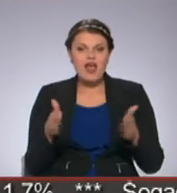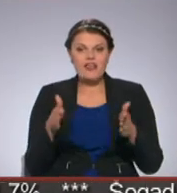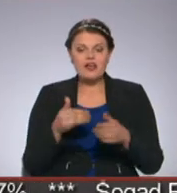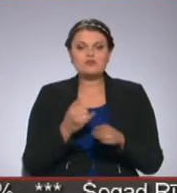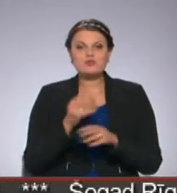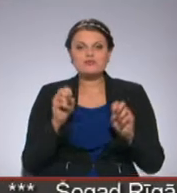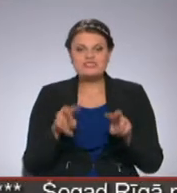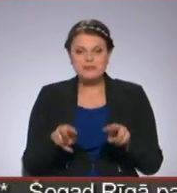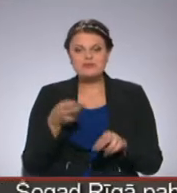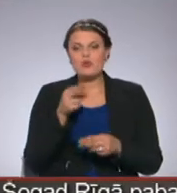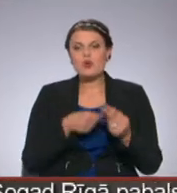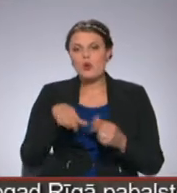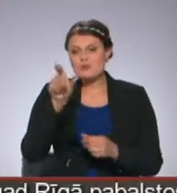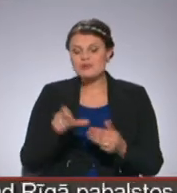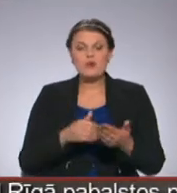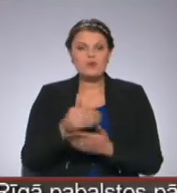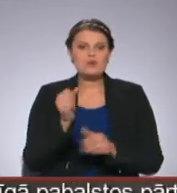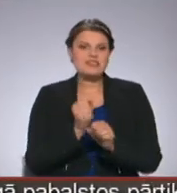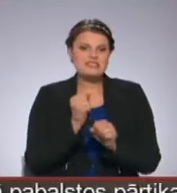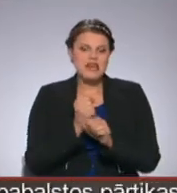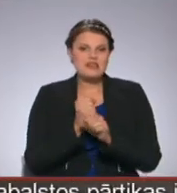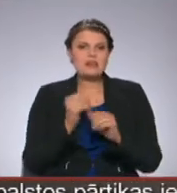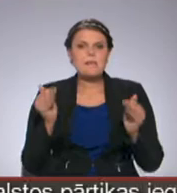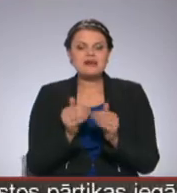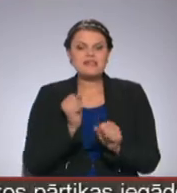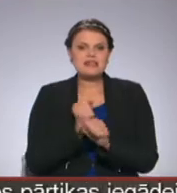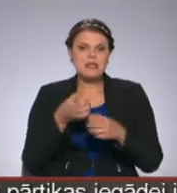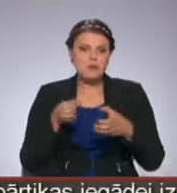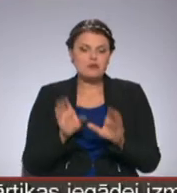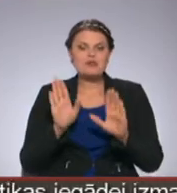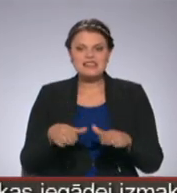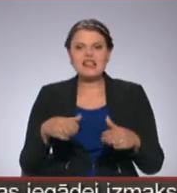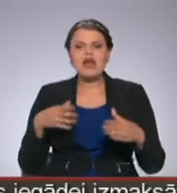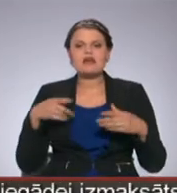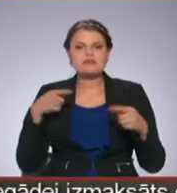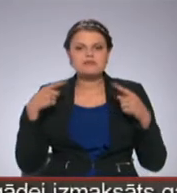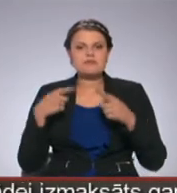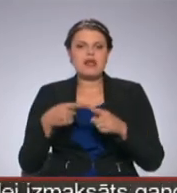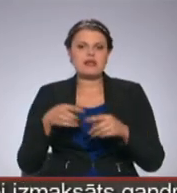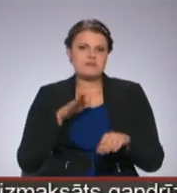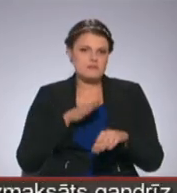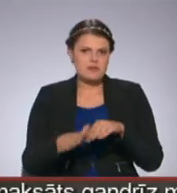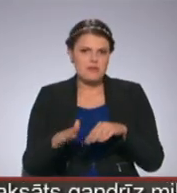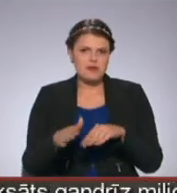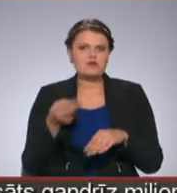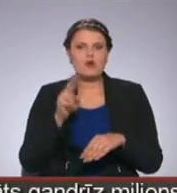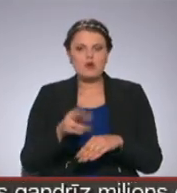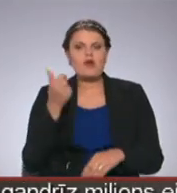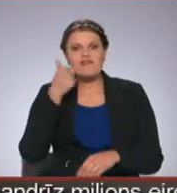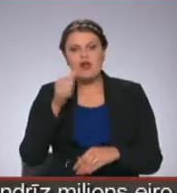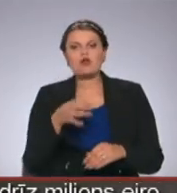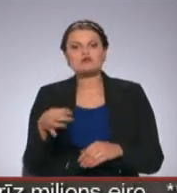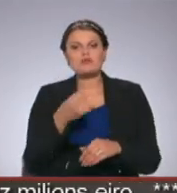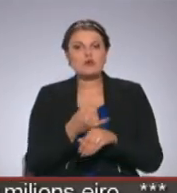turisma speciālisti un uzņēmēji turpinās strādāt mazākās darba grupās, lai sasniegtu kopīgi nospraustu mērķi un Valkas novads turistiem kļūtu